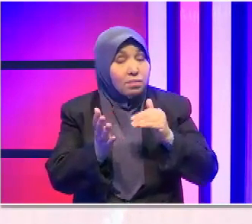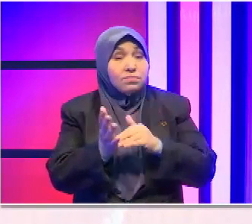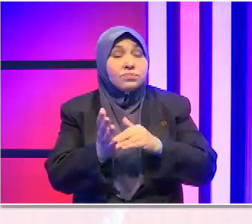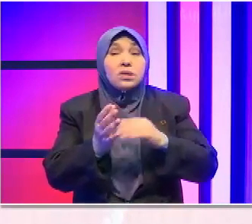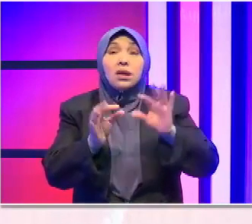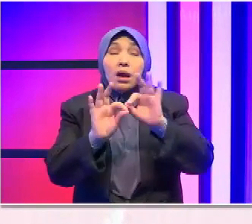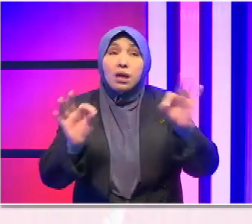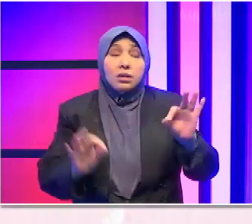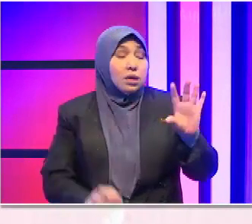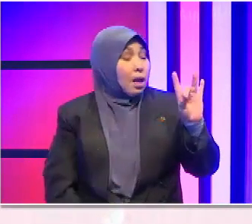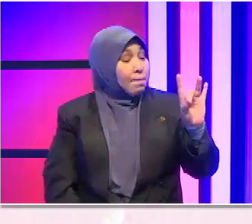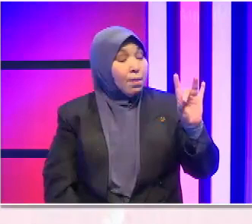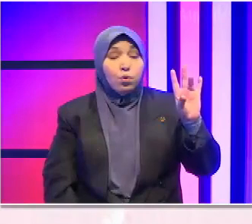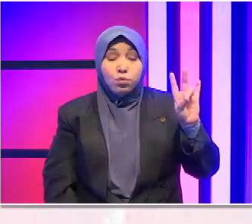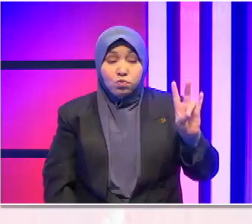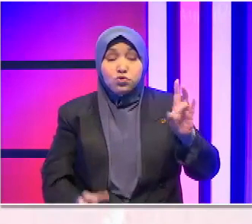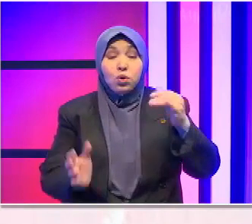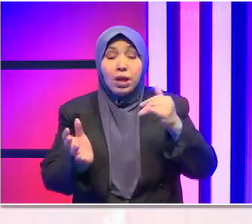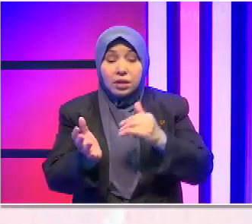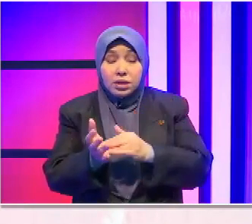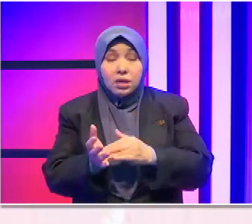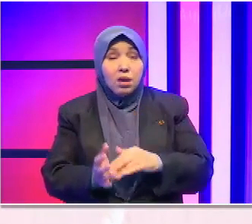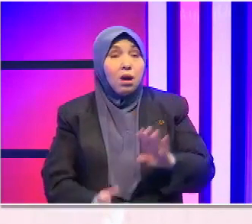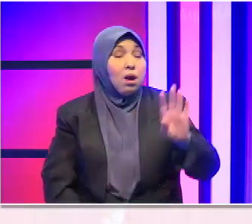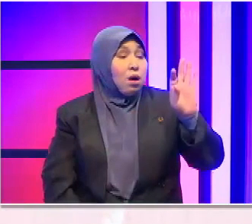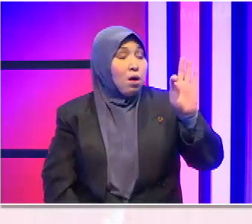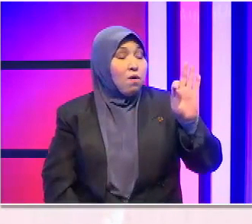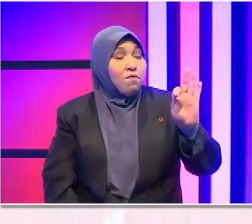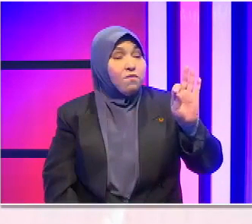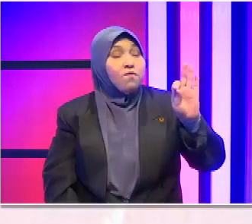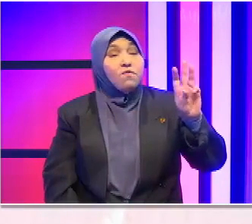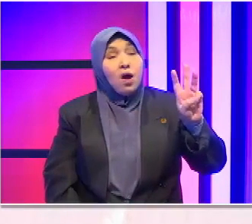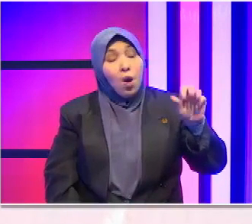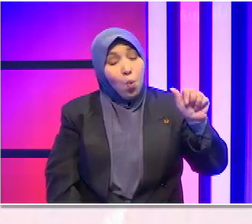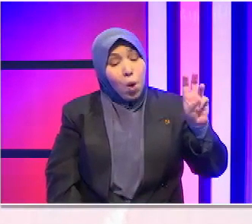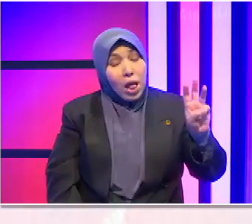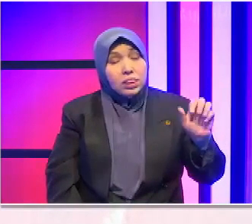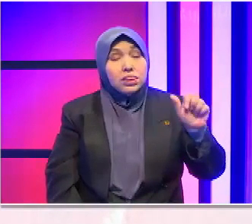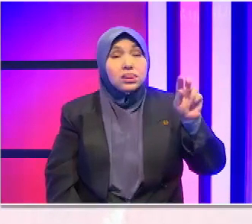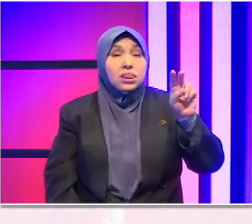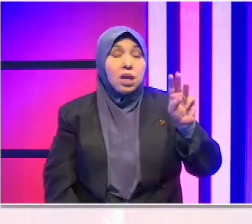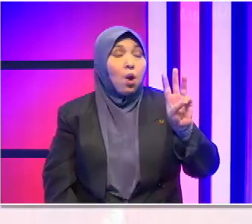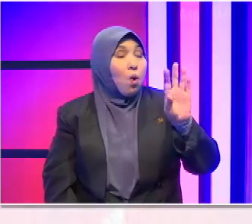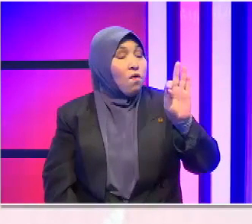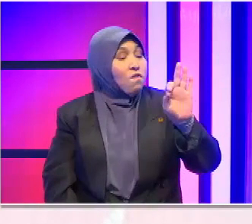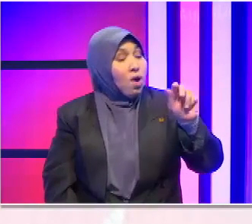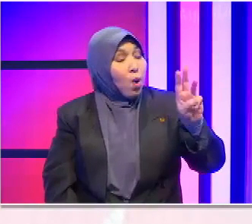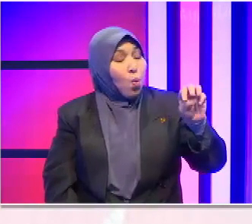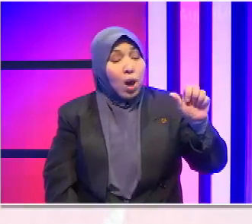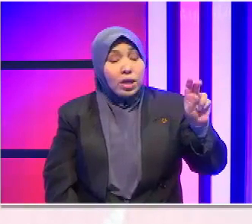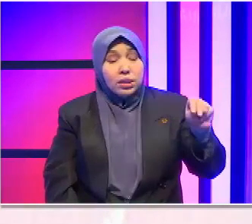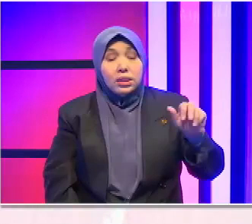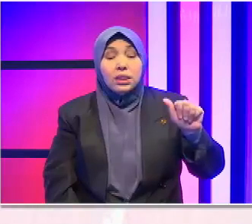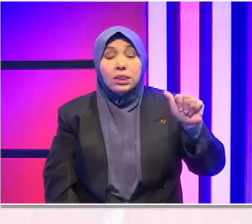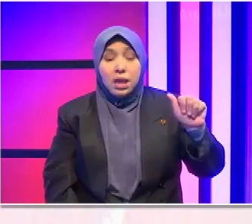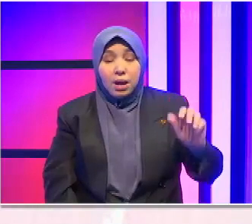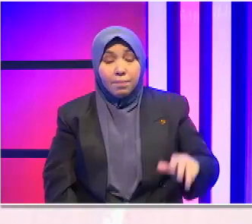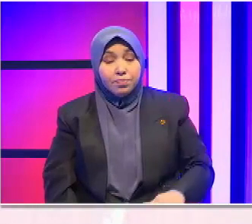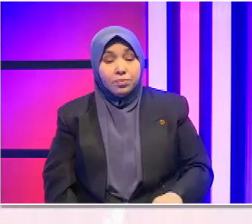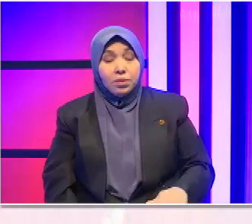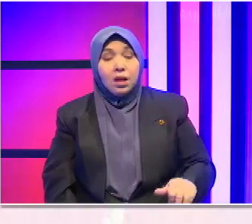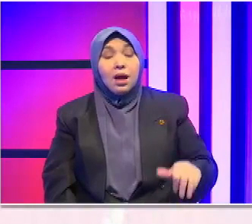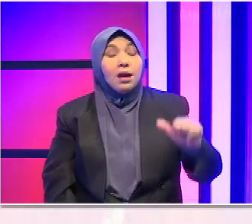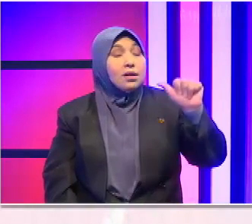ke-87 lagi ya itulah vamoona mohon asal wanna kemudian